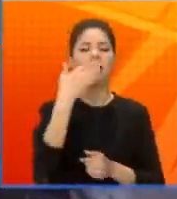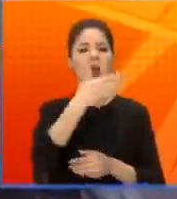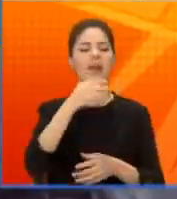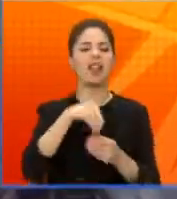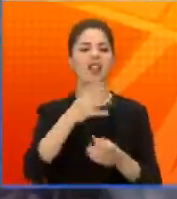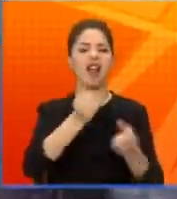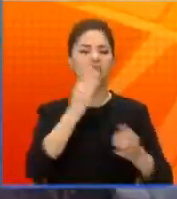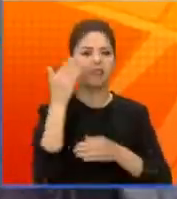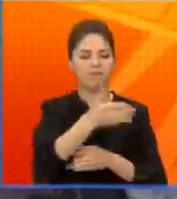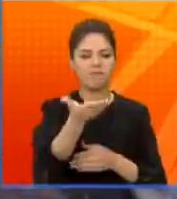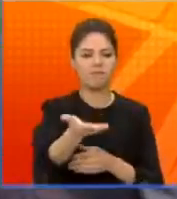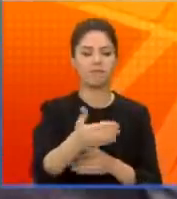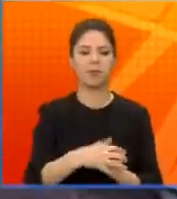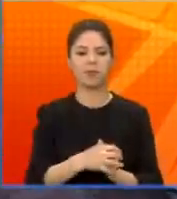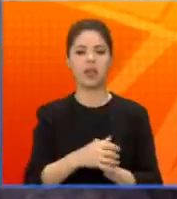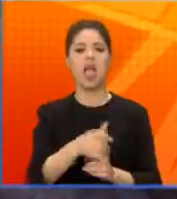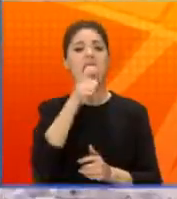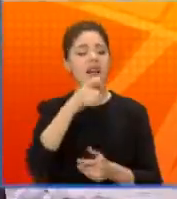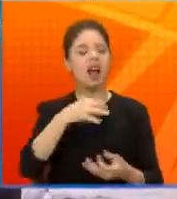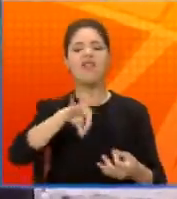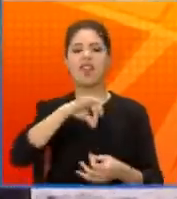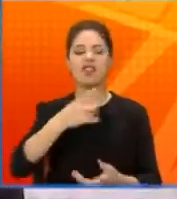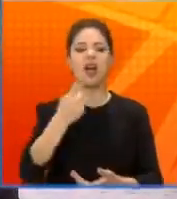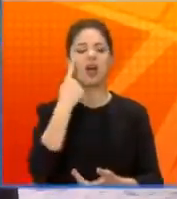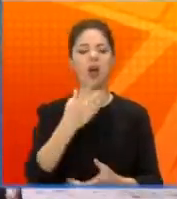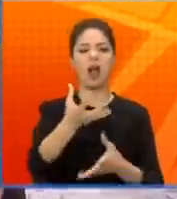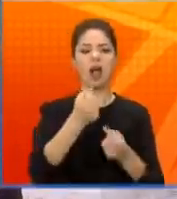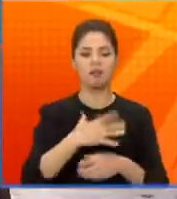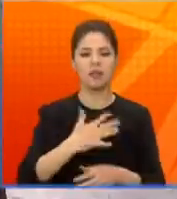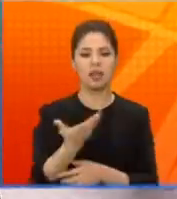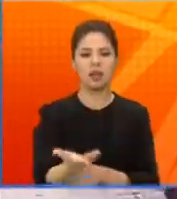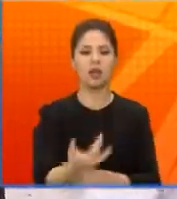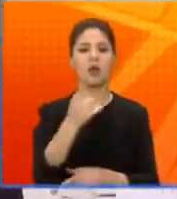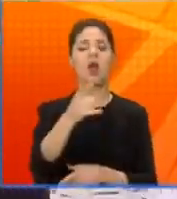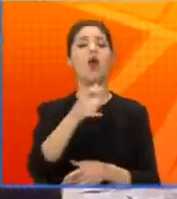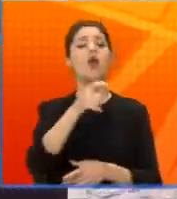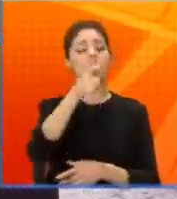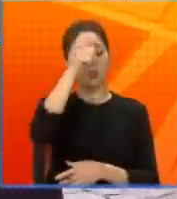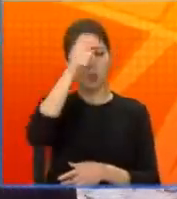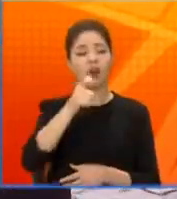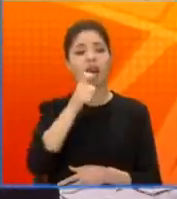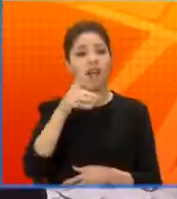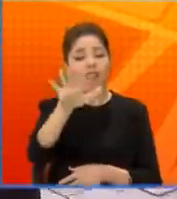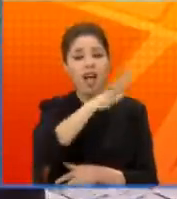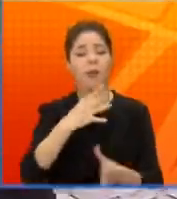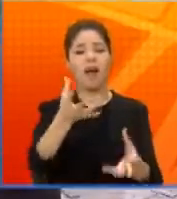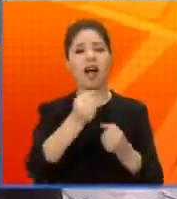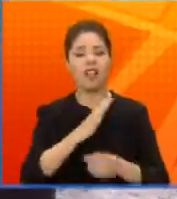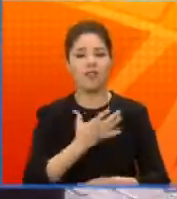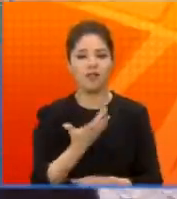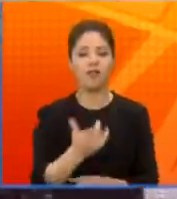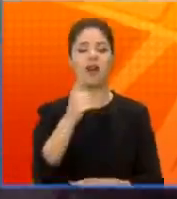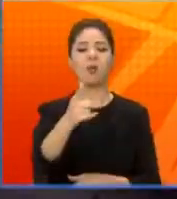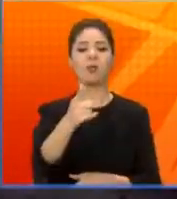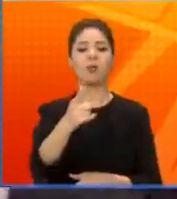Evet. Neler var sırada? Kahve, çay. Ramazan alışverişine çıkanlar Türk kahvesi almadan evlerinin yolunu tutmuyor. O